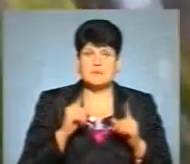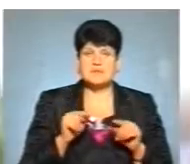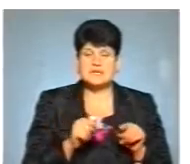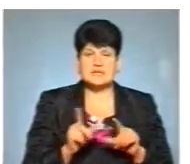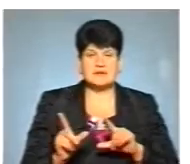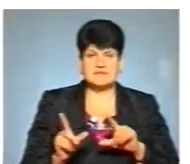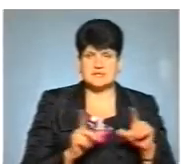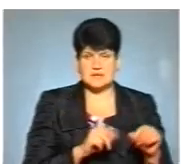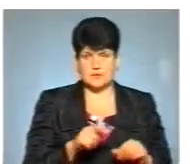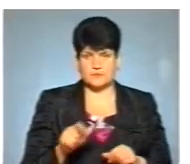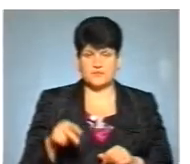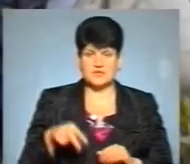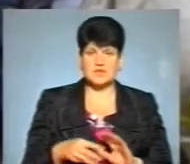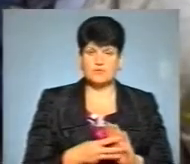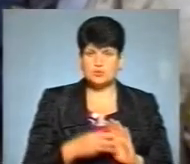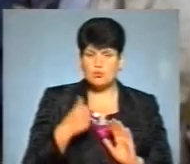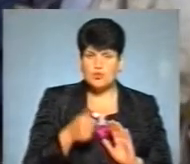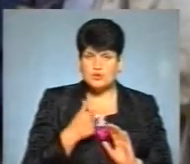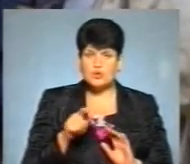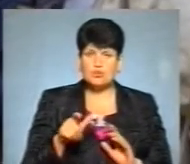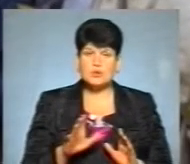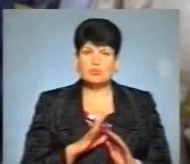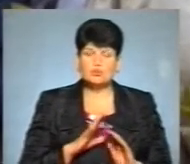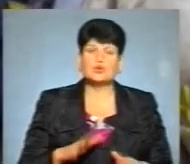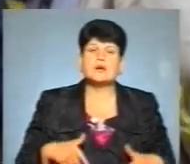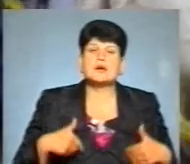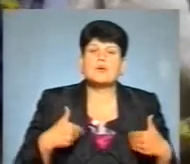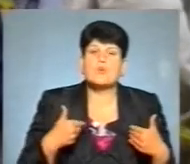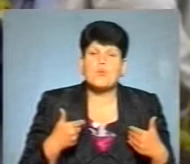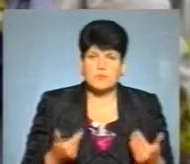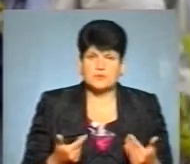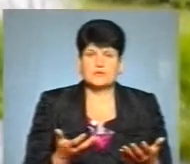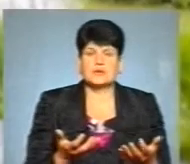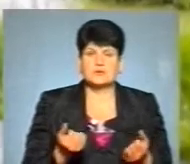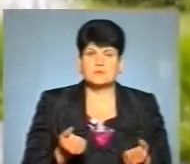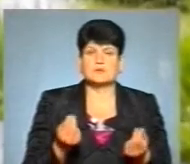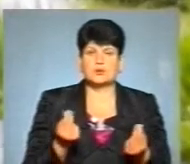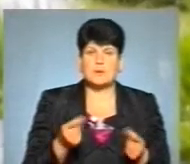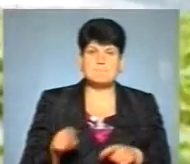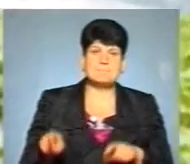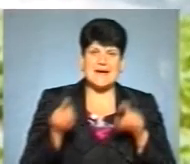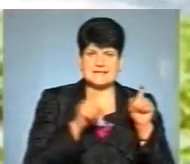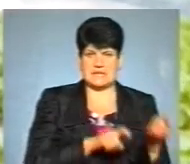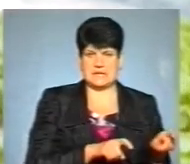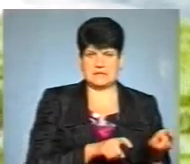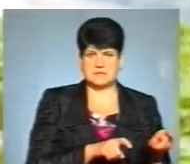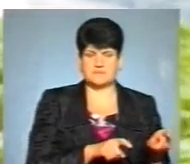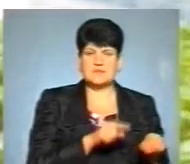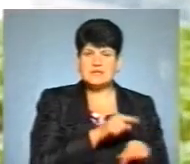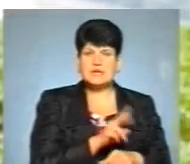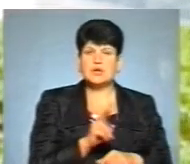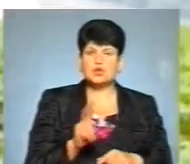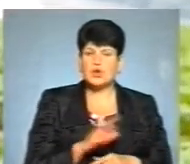У 2008 році після стихії людям було зарекомендовано і вони отримали компенсацію переселитися. Ті, хто